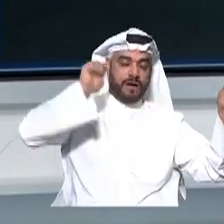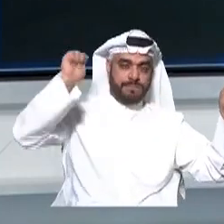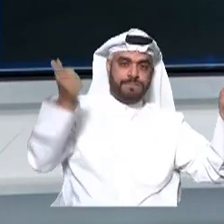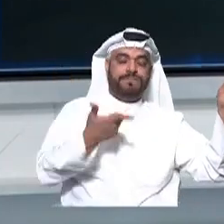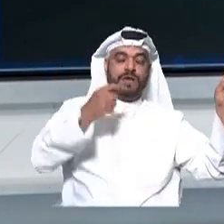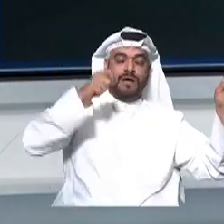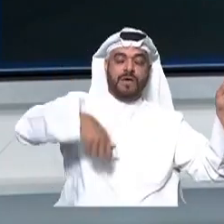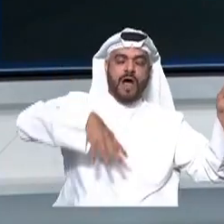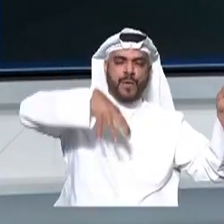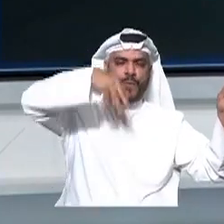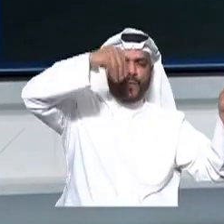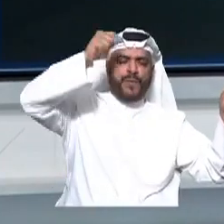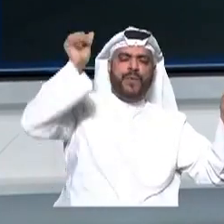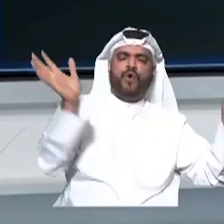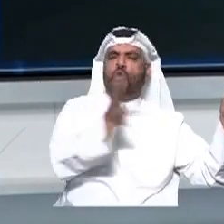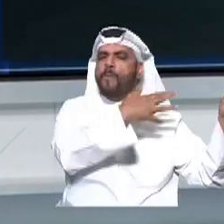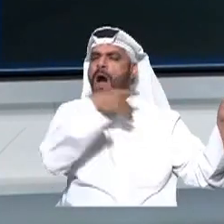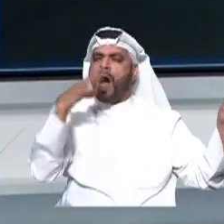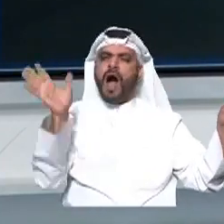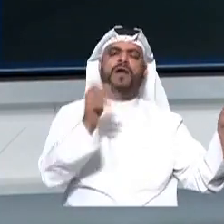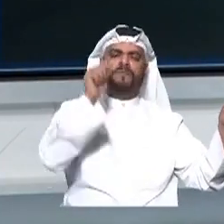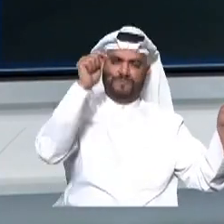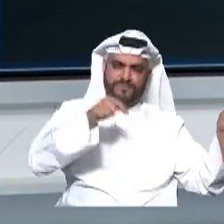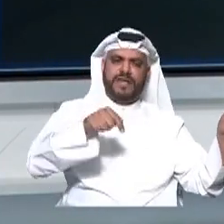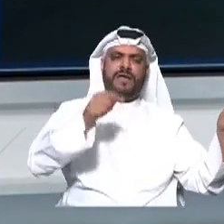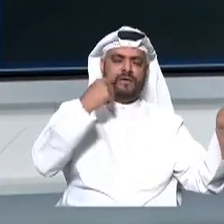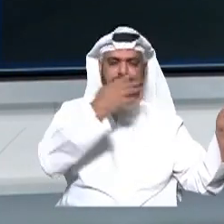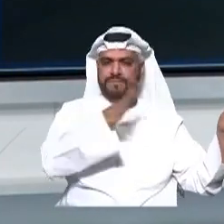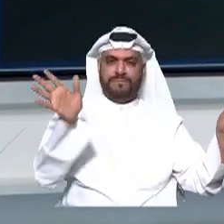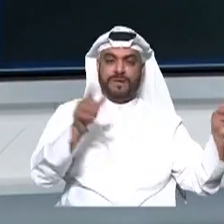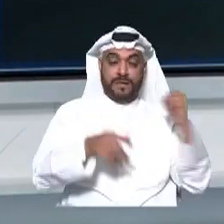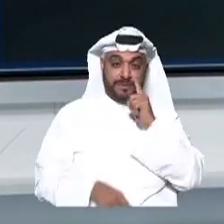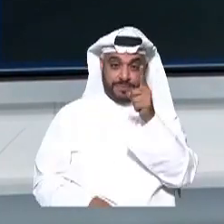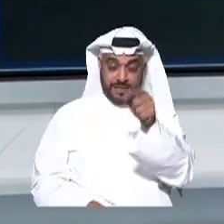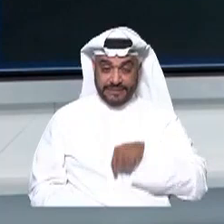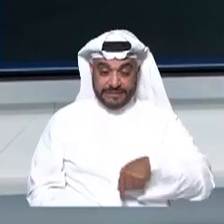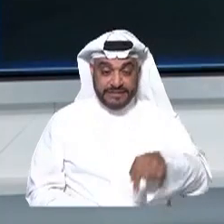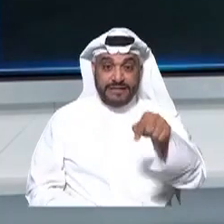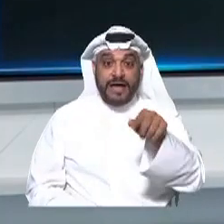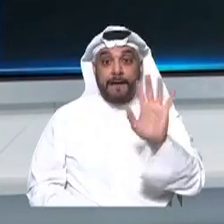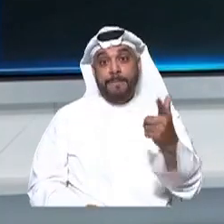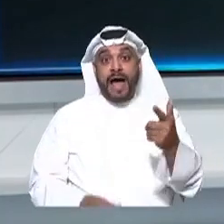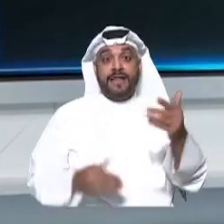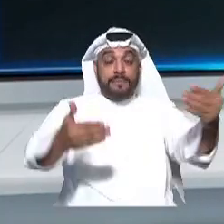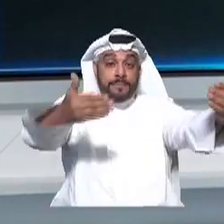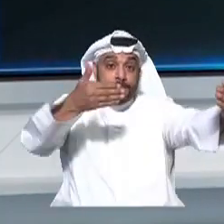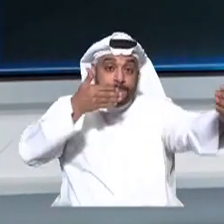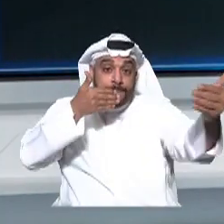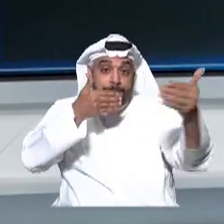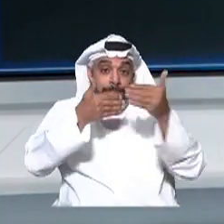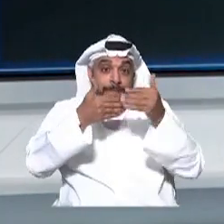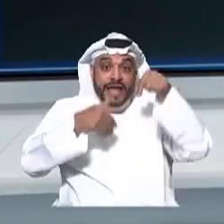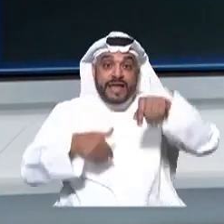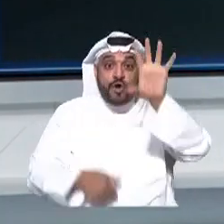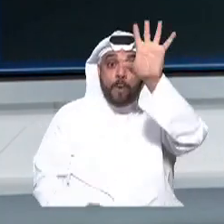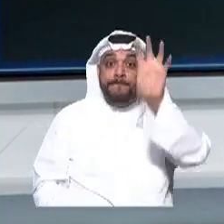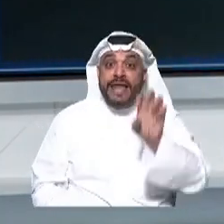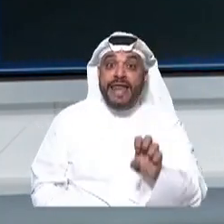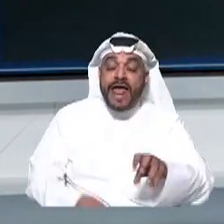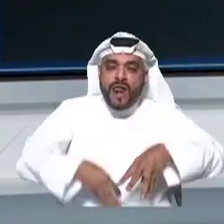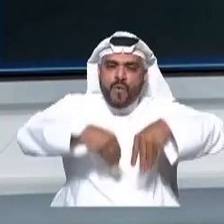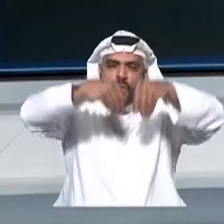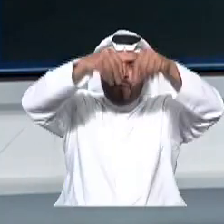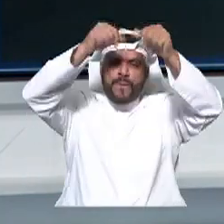دون 1000 متر. تنويه جوي أطلق قبل قليل من إدارة الأرصاد الجوية بتراجع الرؤية الأفقية بسبب